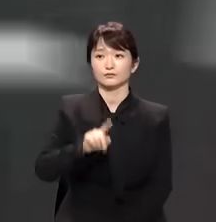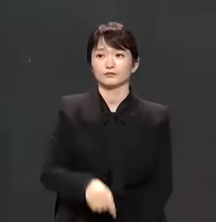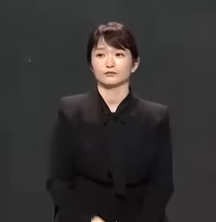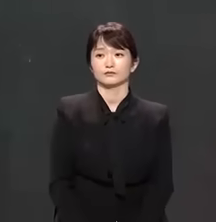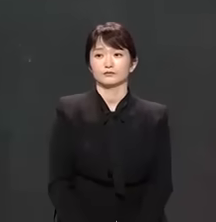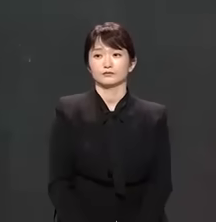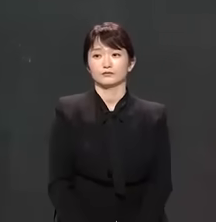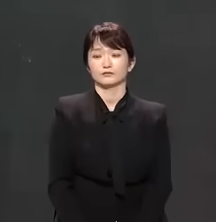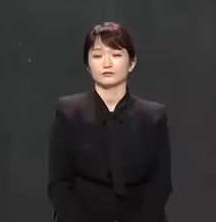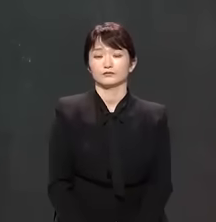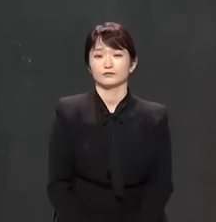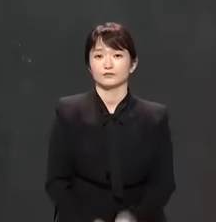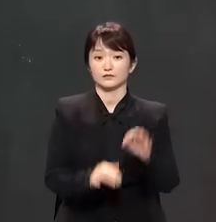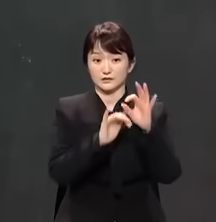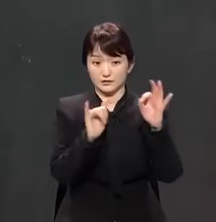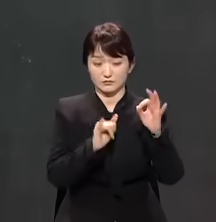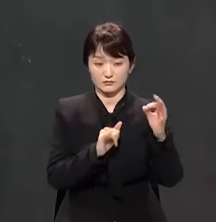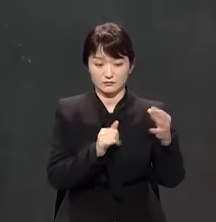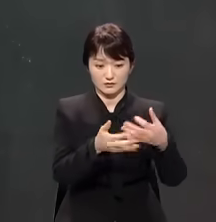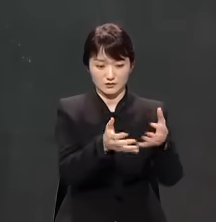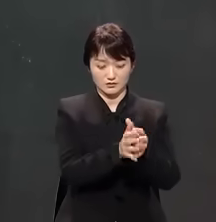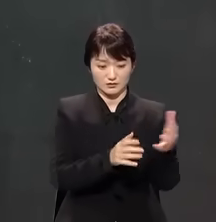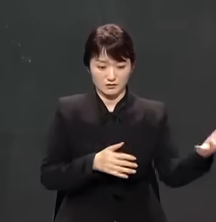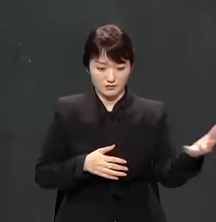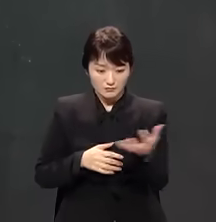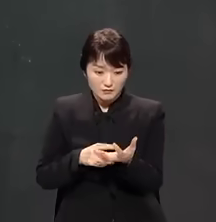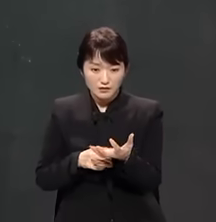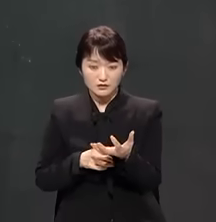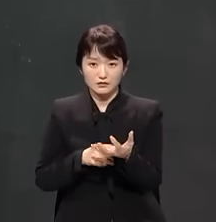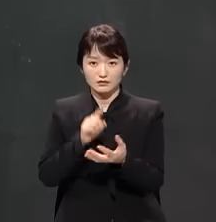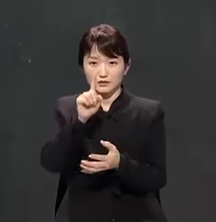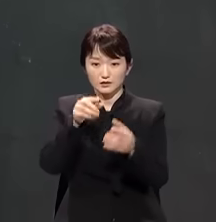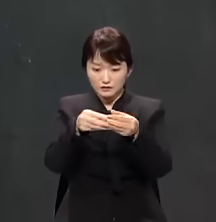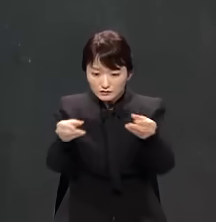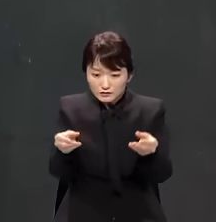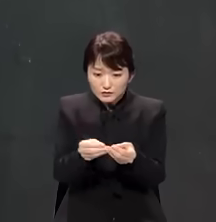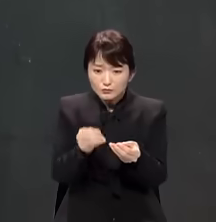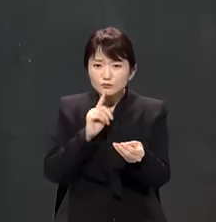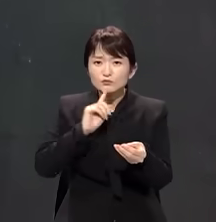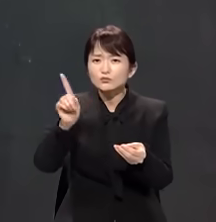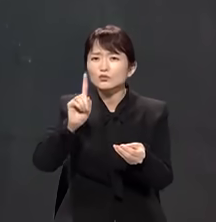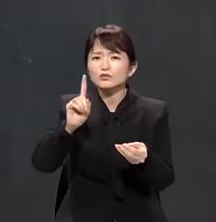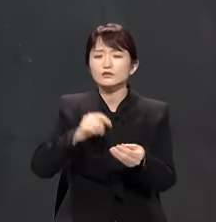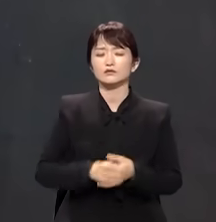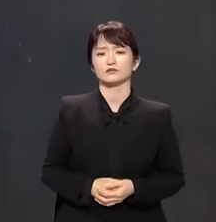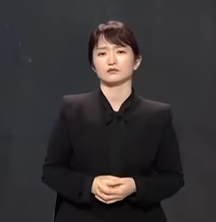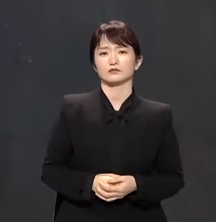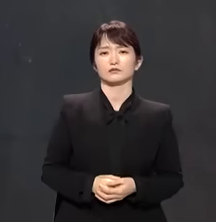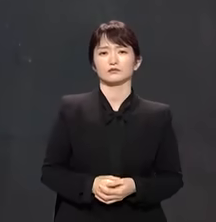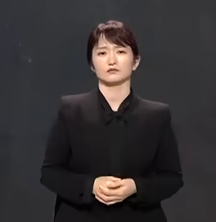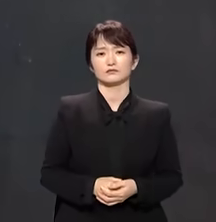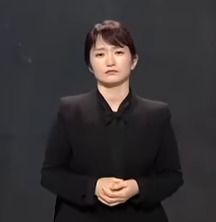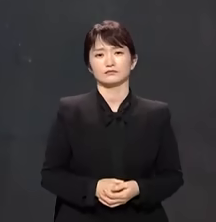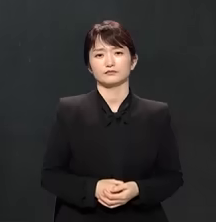짚어보죠 자 명이서 한접시 대체 이게 무슨 얘긴지 사장님의 반론도 들어보시죠